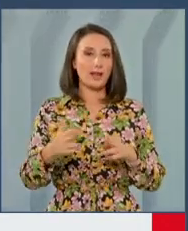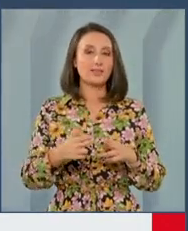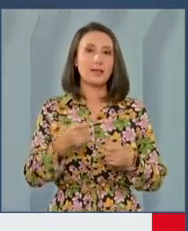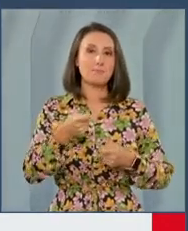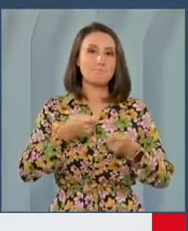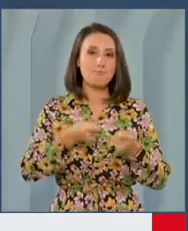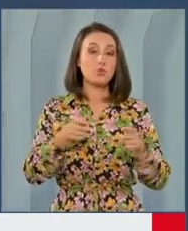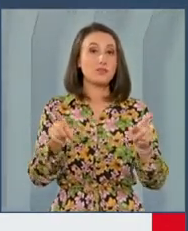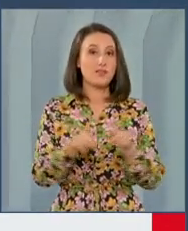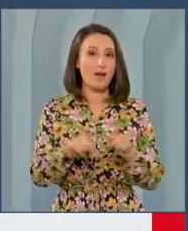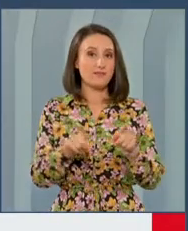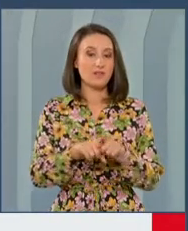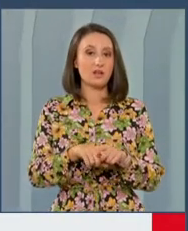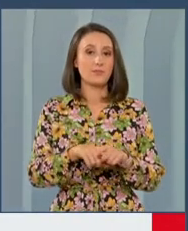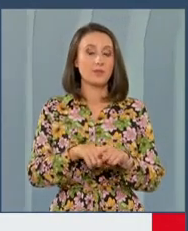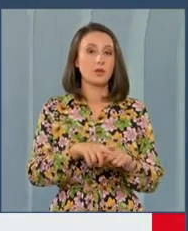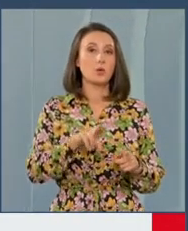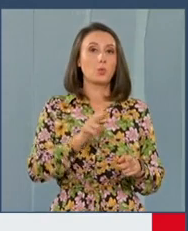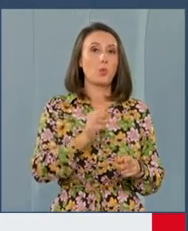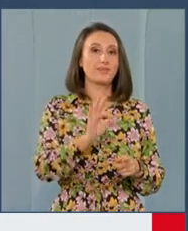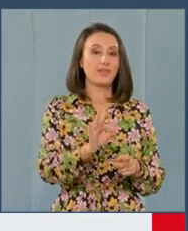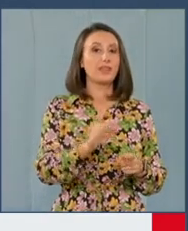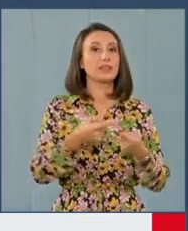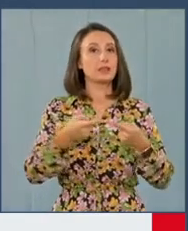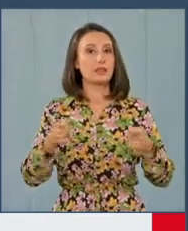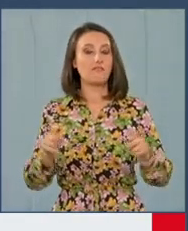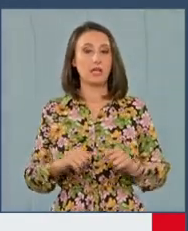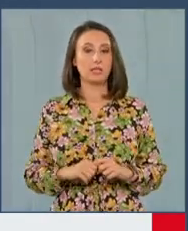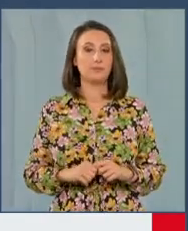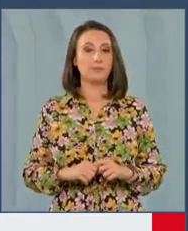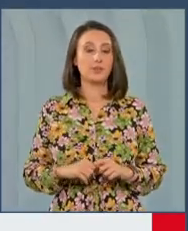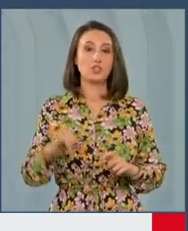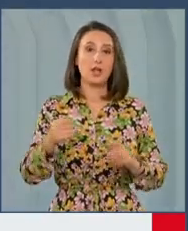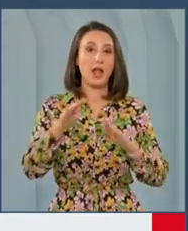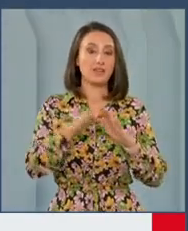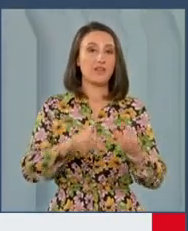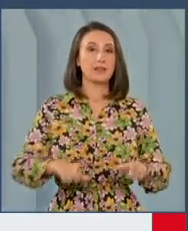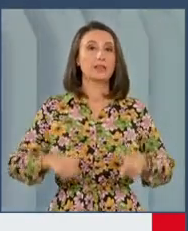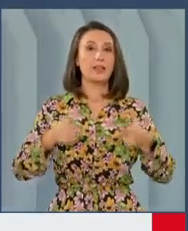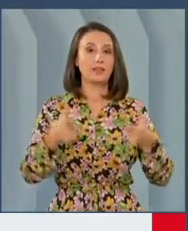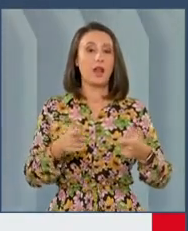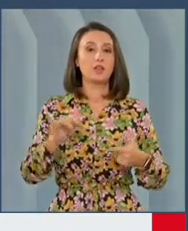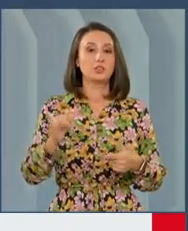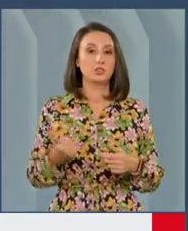fel în UAT-uri diferite, și ca nivel de trai și ca nivel de